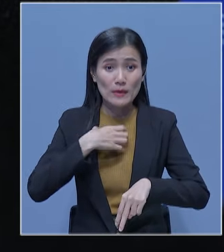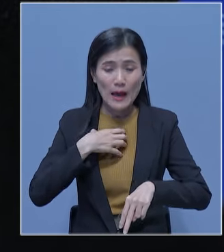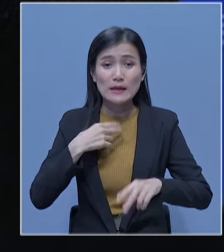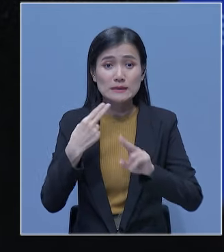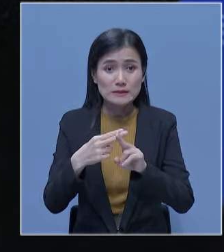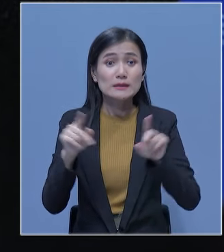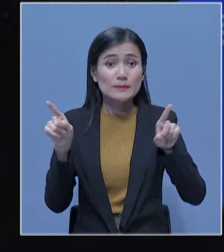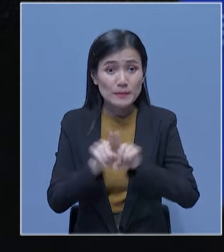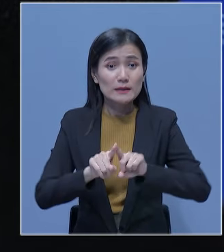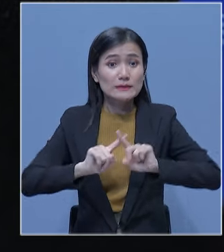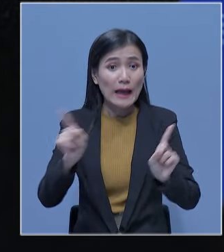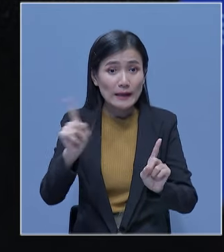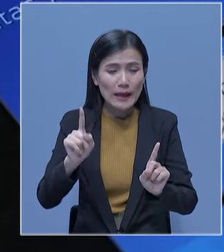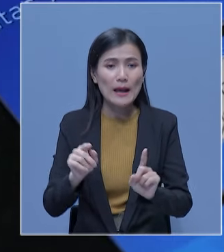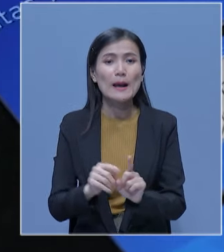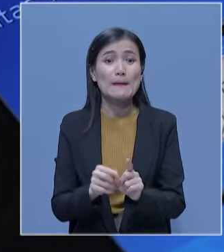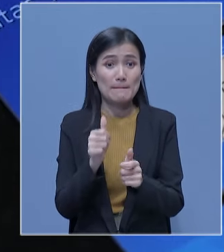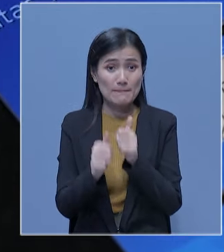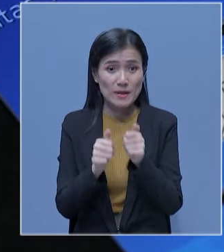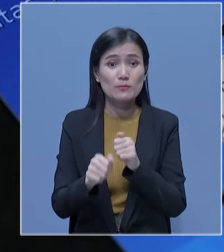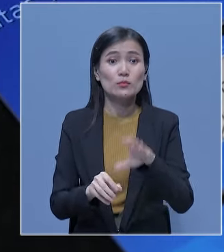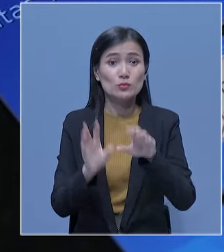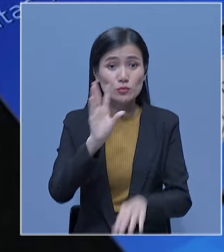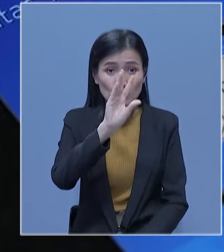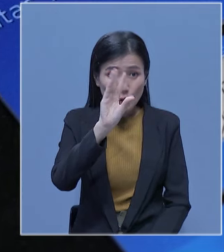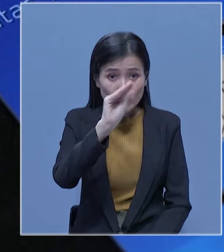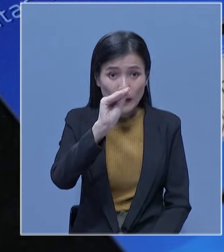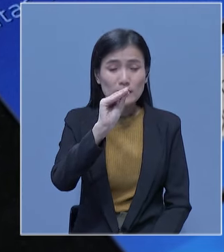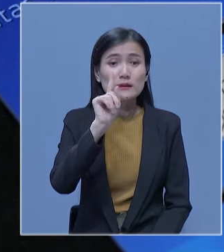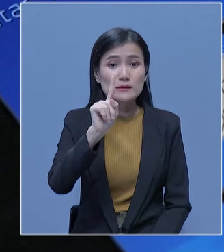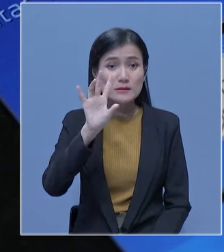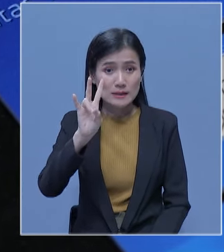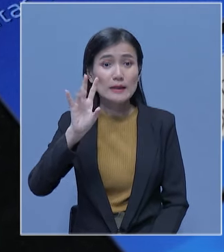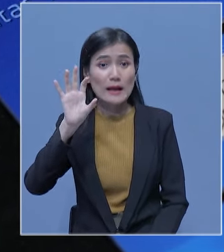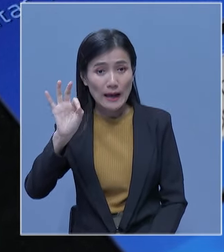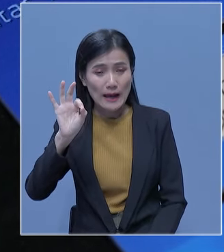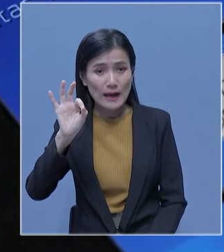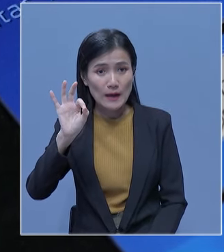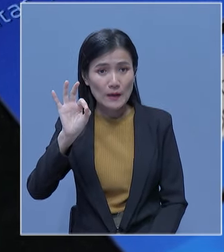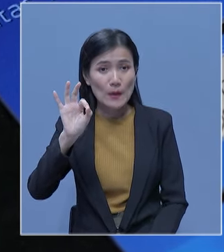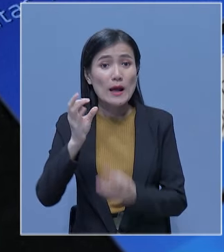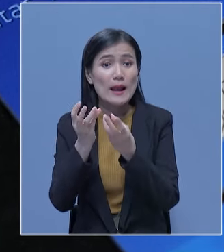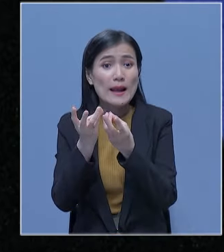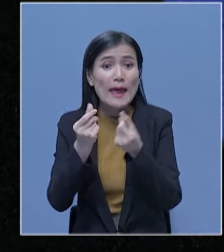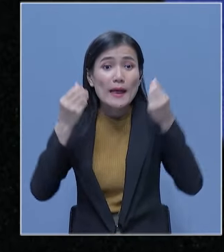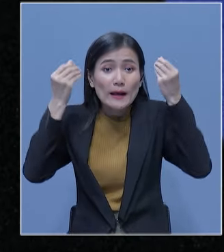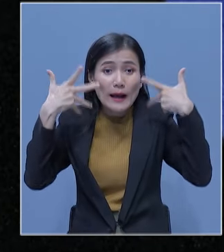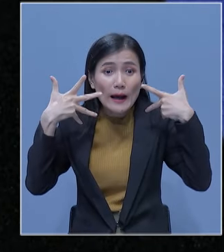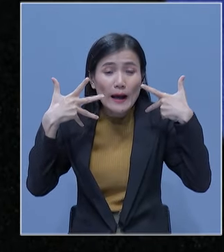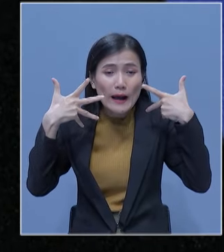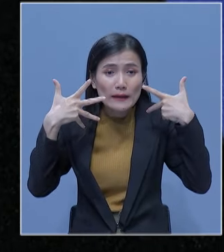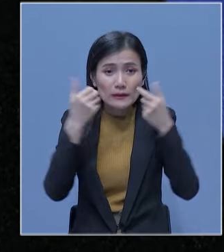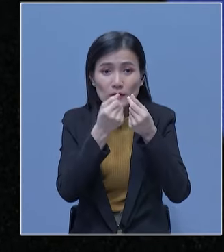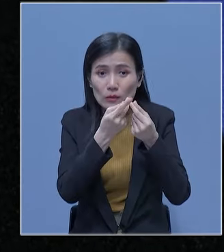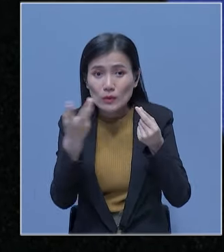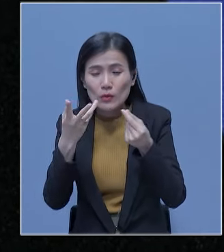หมให้พิมพ์ดอกจัน179ดอกจันตามด้วยเลขแบบประชาชนแล้วกดสี่เหลี่ยม